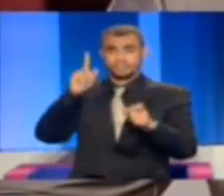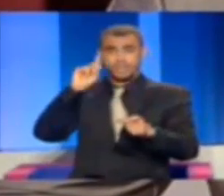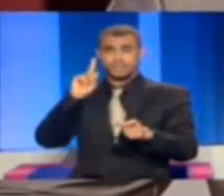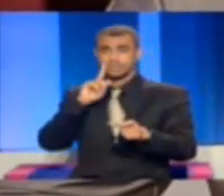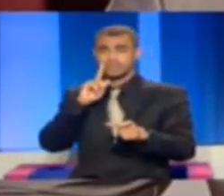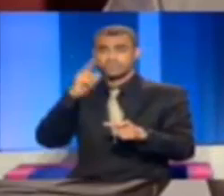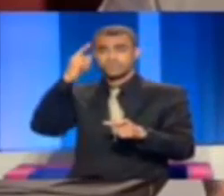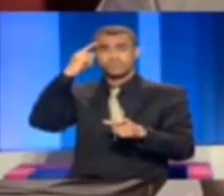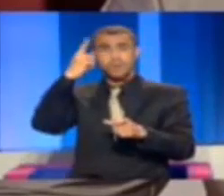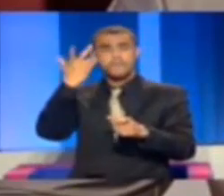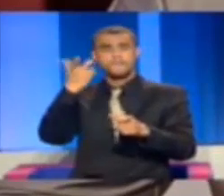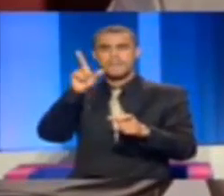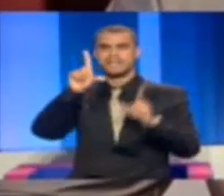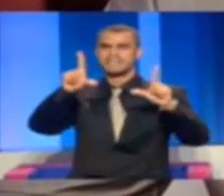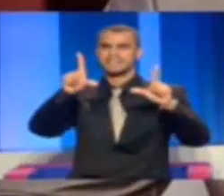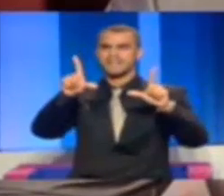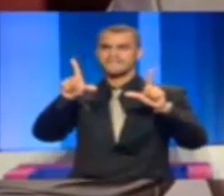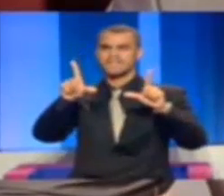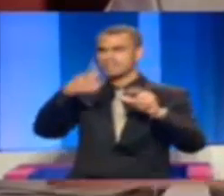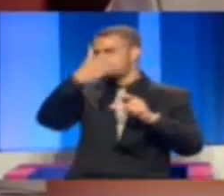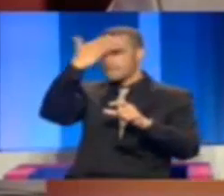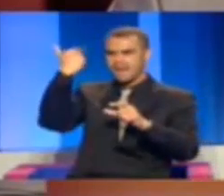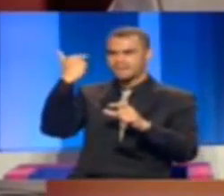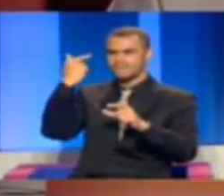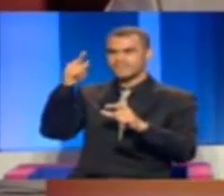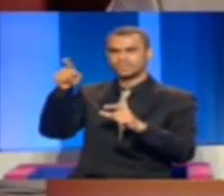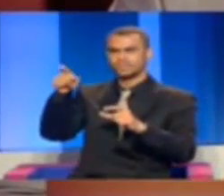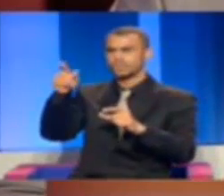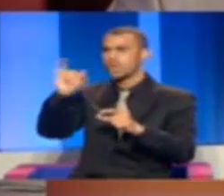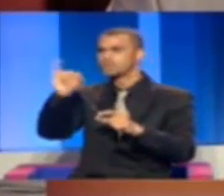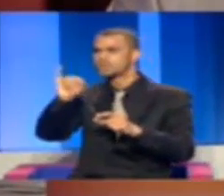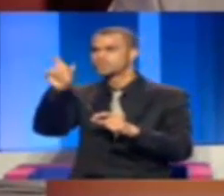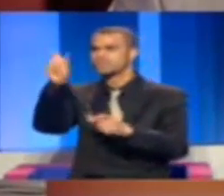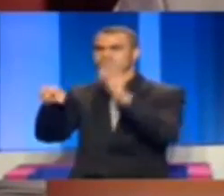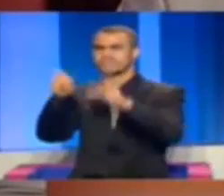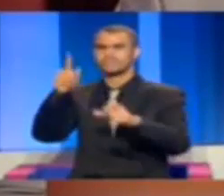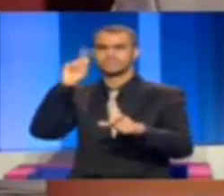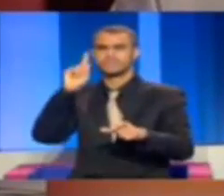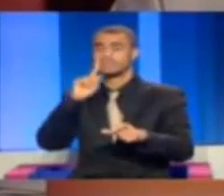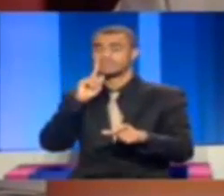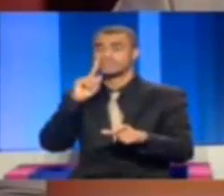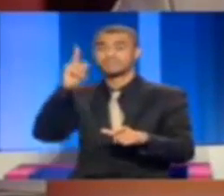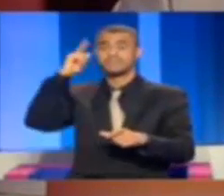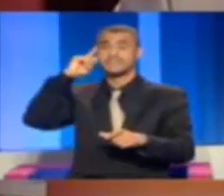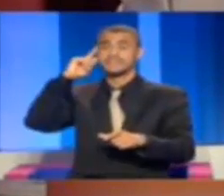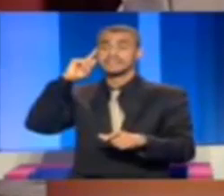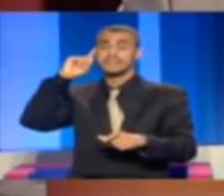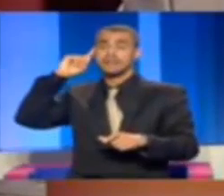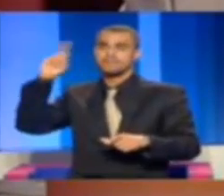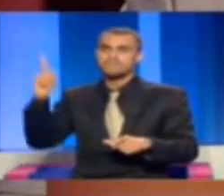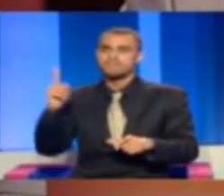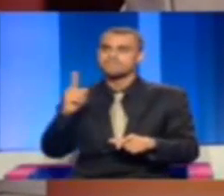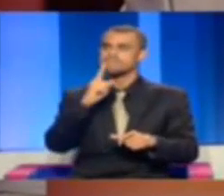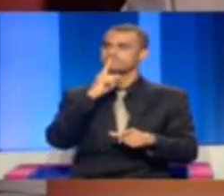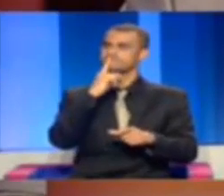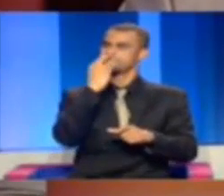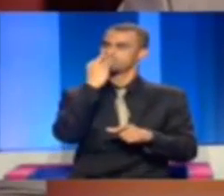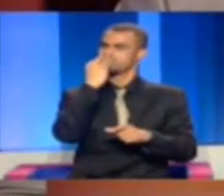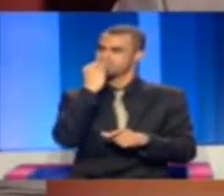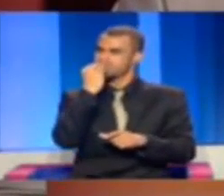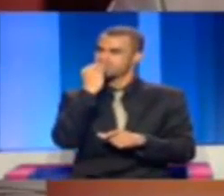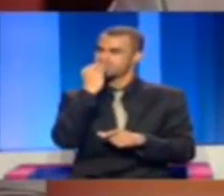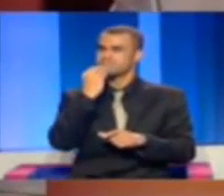الاعلام ما كيعرفوش بزاف، اللي هو هاد الناس ديال الصم. غير التصحيح فقط، فلفظ البكم لم يعد مستعملا باعتبار